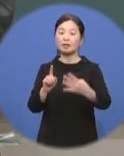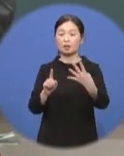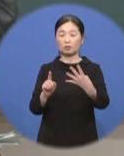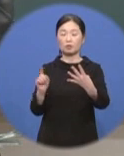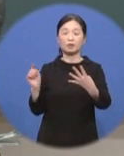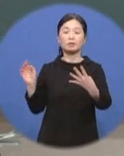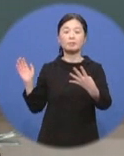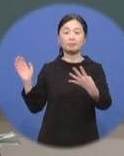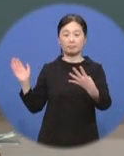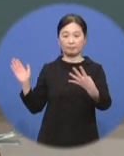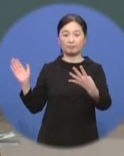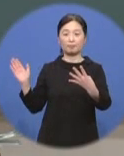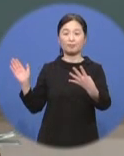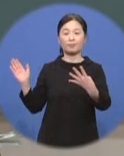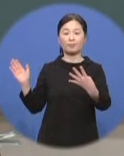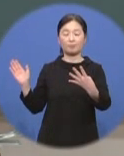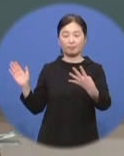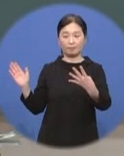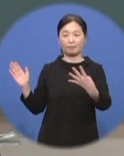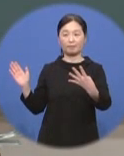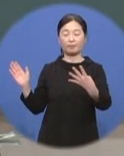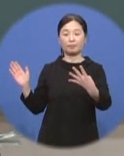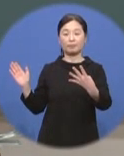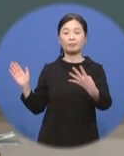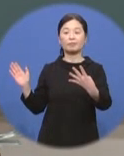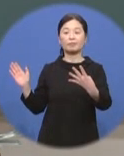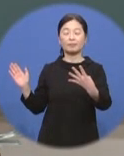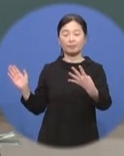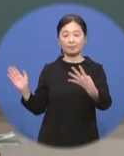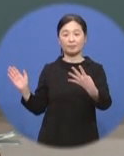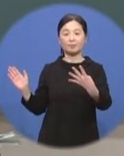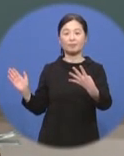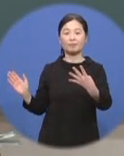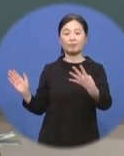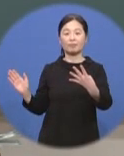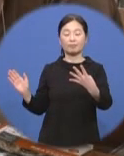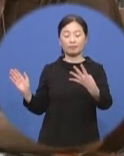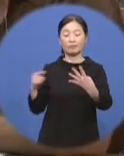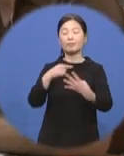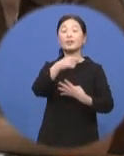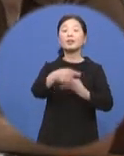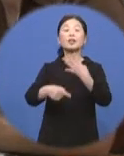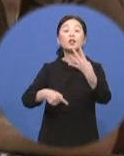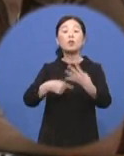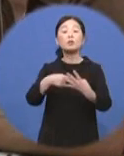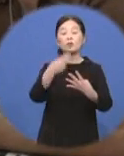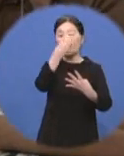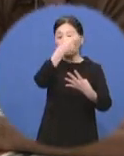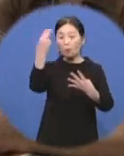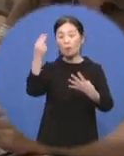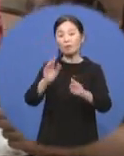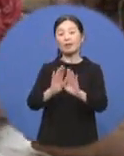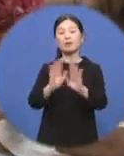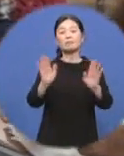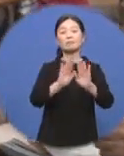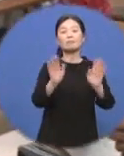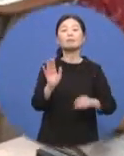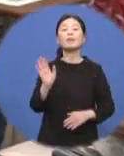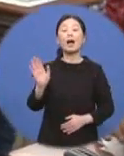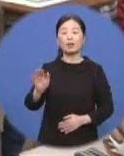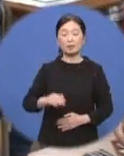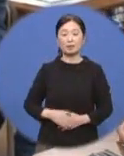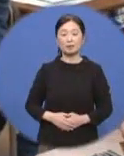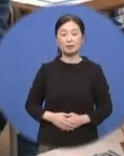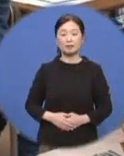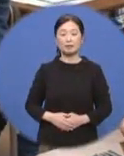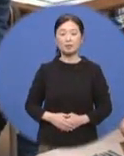校、田辺市の南紀高校、新宮市の新宮高校の4校で開校しています。この